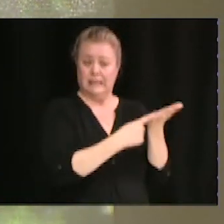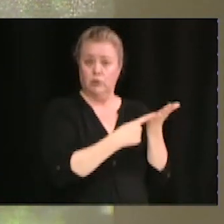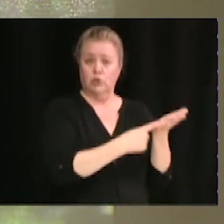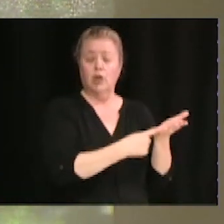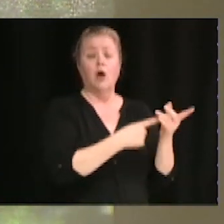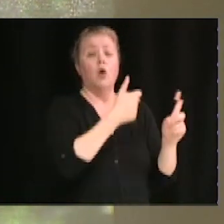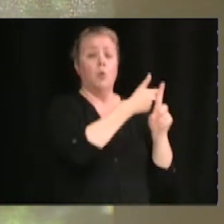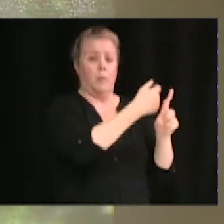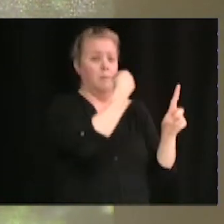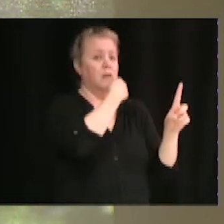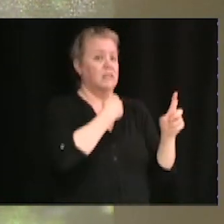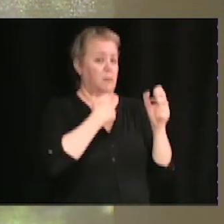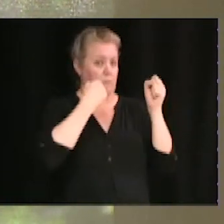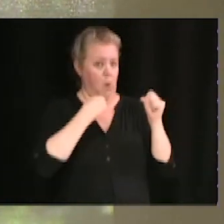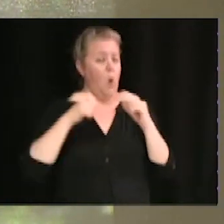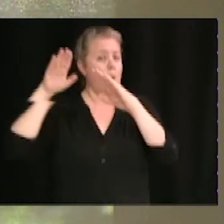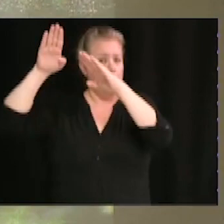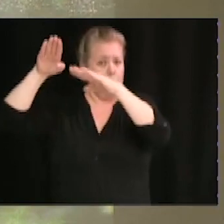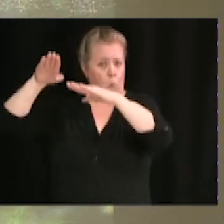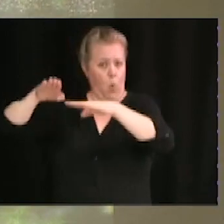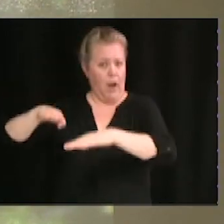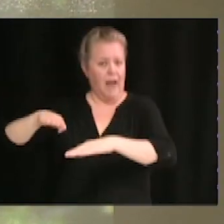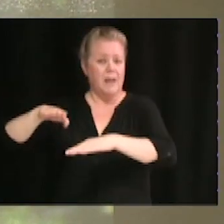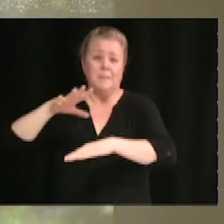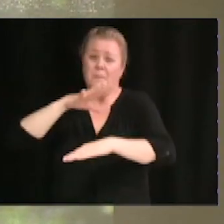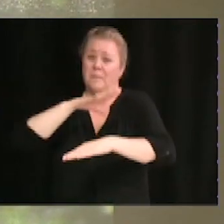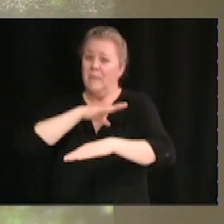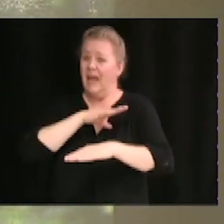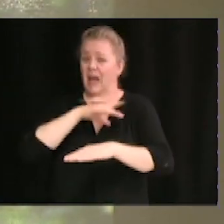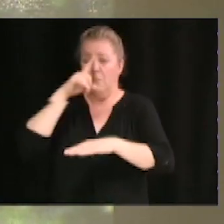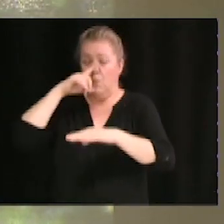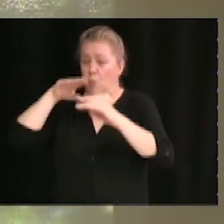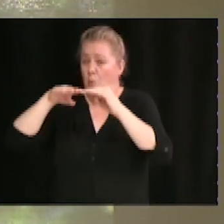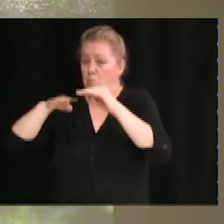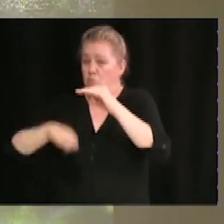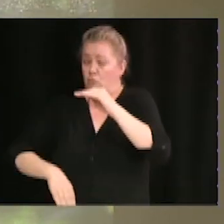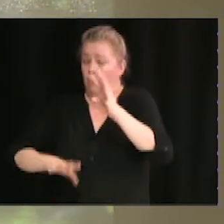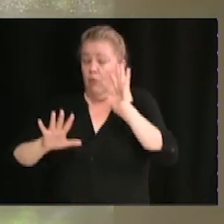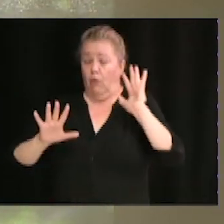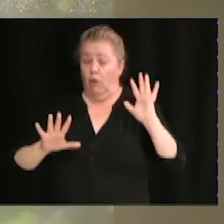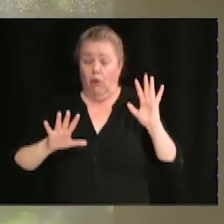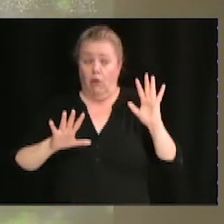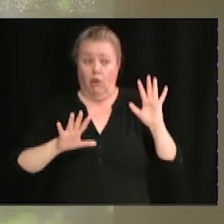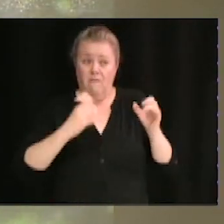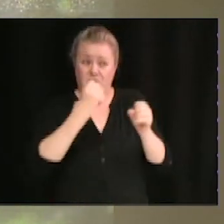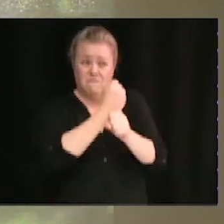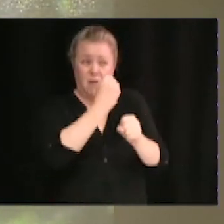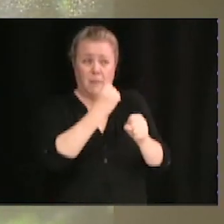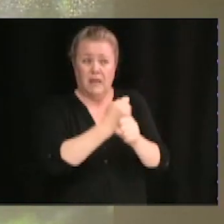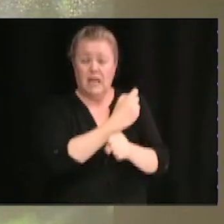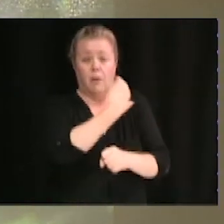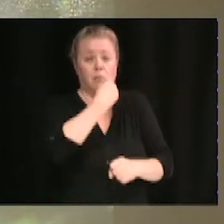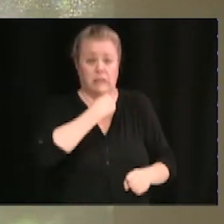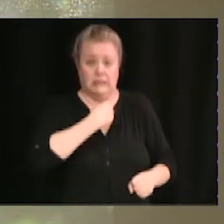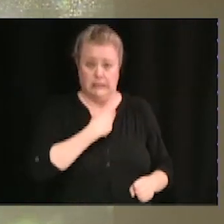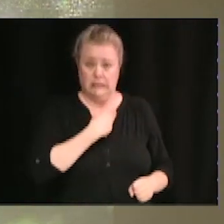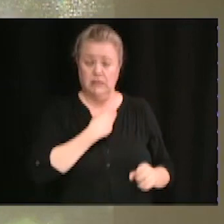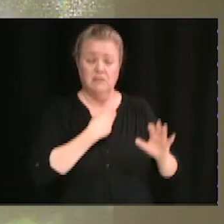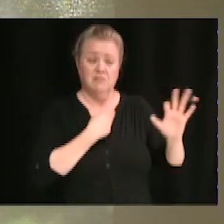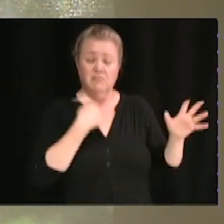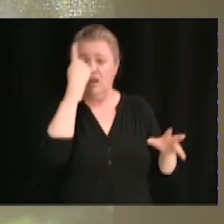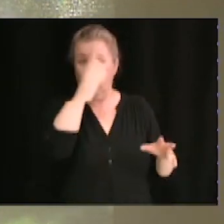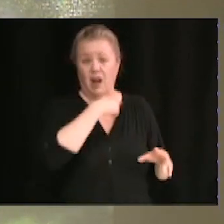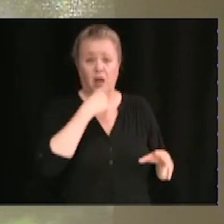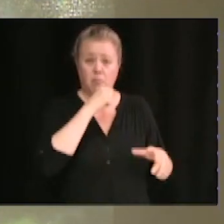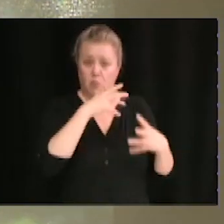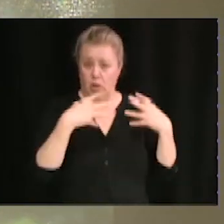d'atténuer la force des lumières, mais jusqu'à un certain point, selon le fabricant, en tout cas. Ça ne semblait pas si simple, mais moi, à ce moment-là, on m